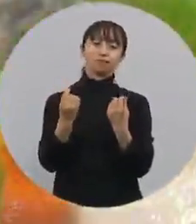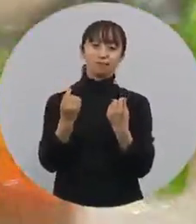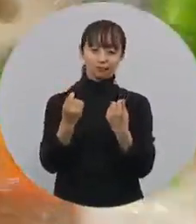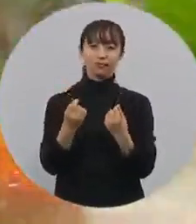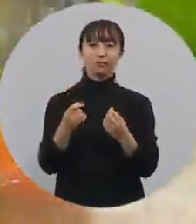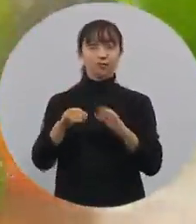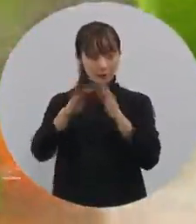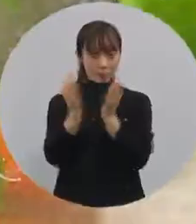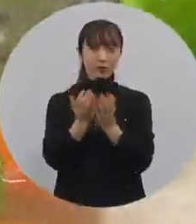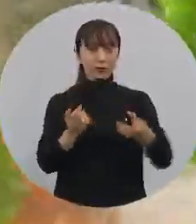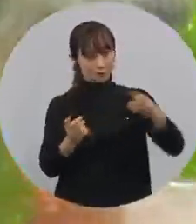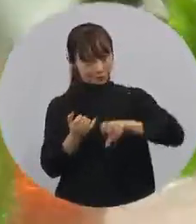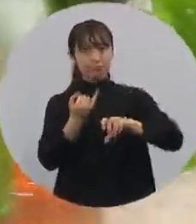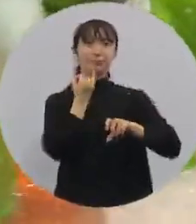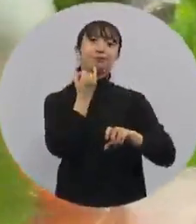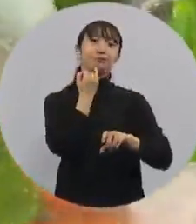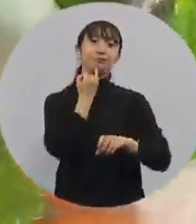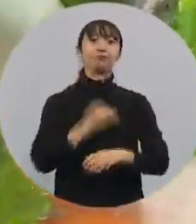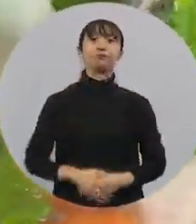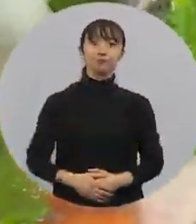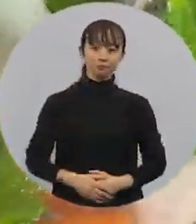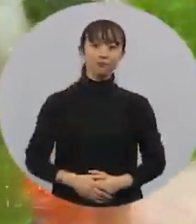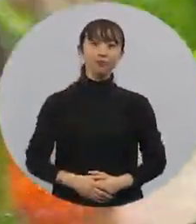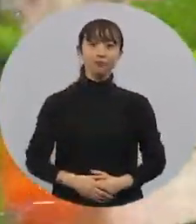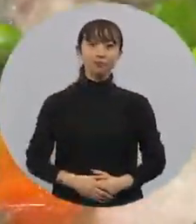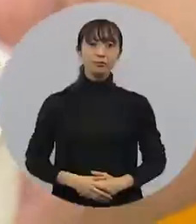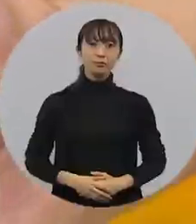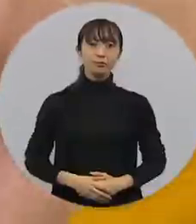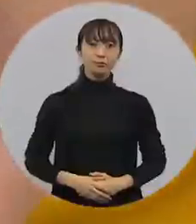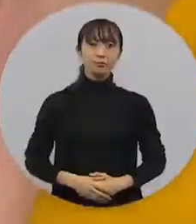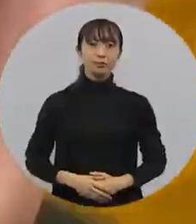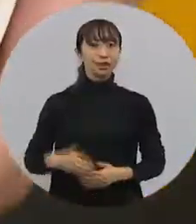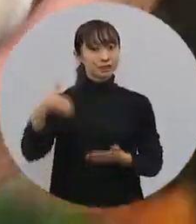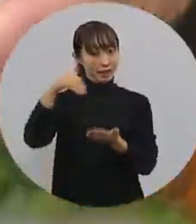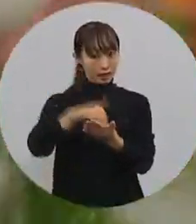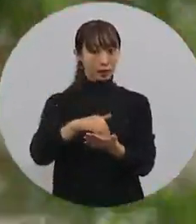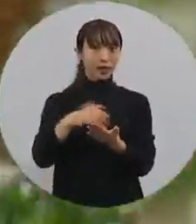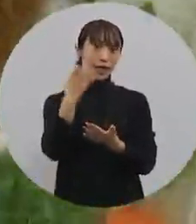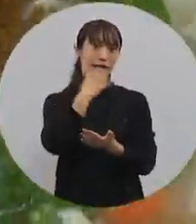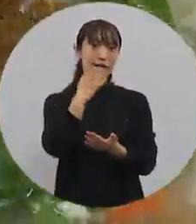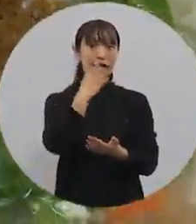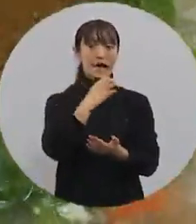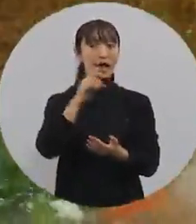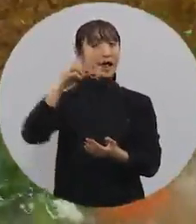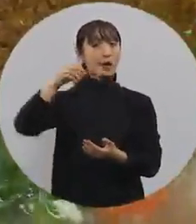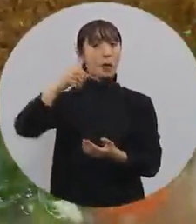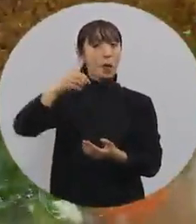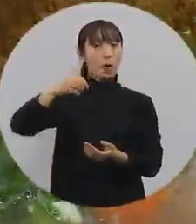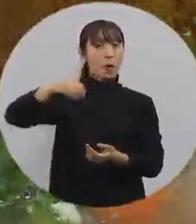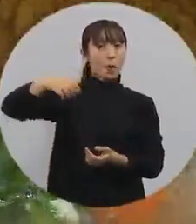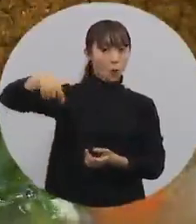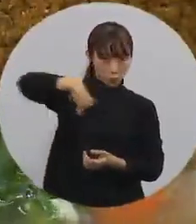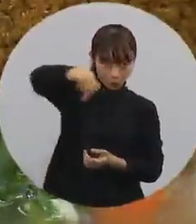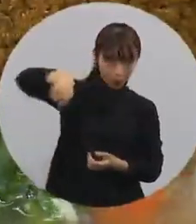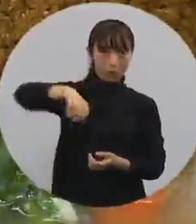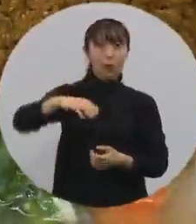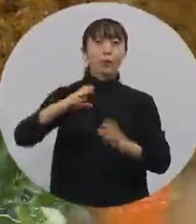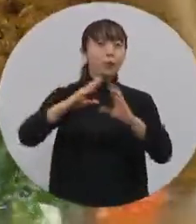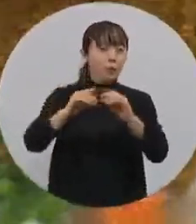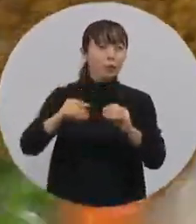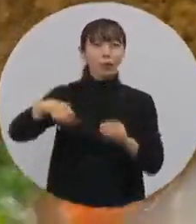汁も丸ごと入れて大丈夫です。 はい、 最後にカレー粉を入れてよく溶かしていきます。